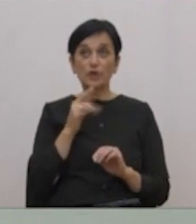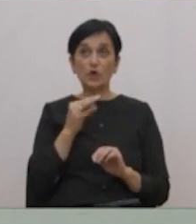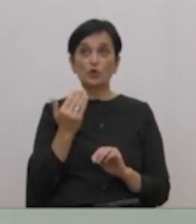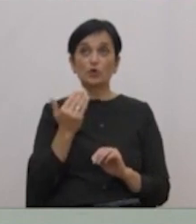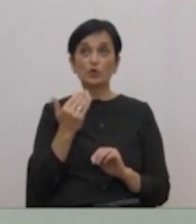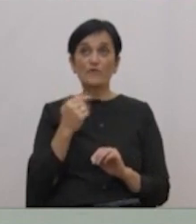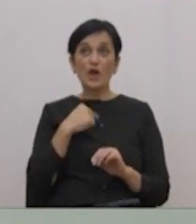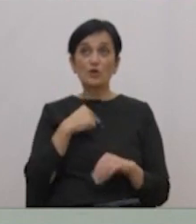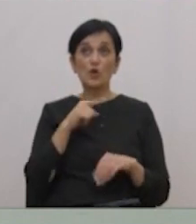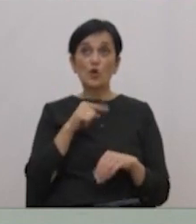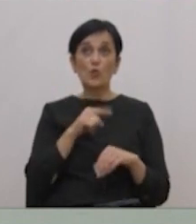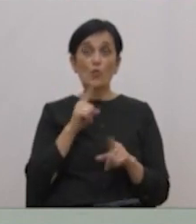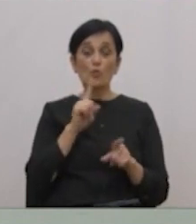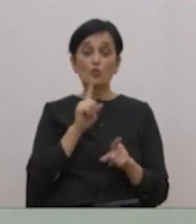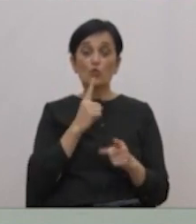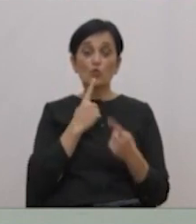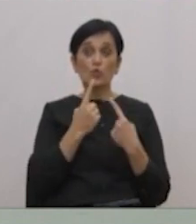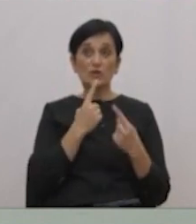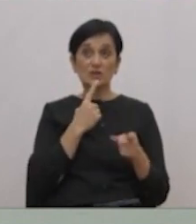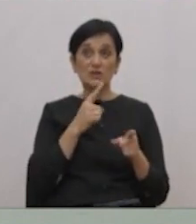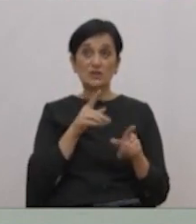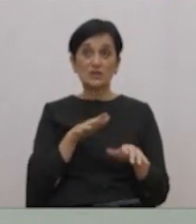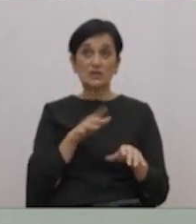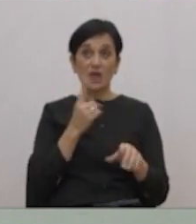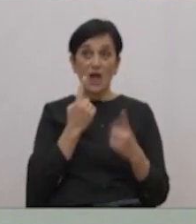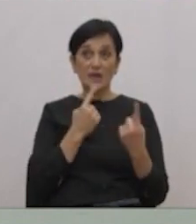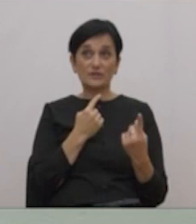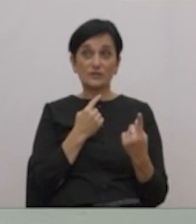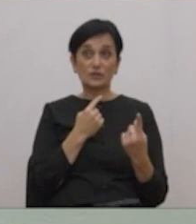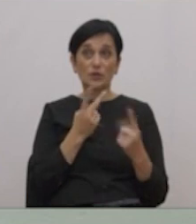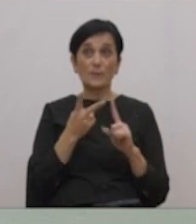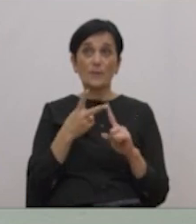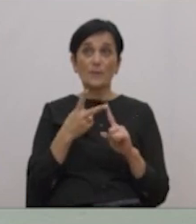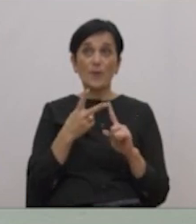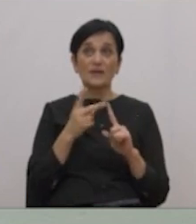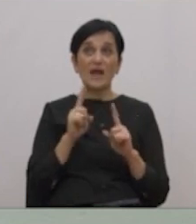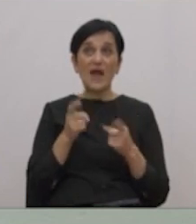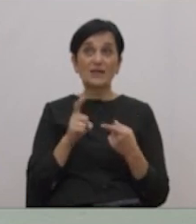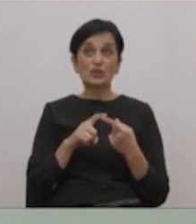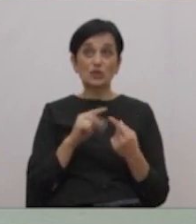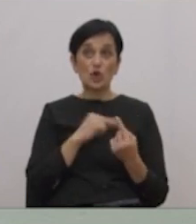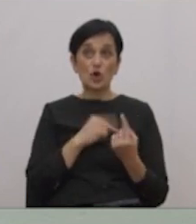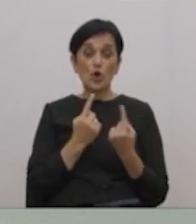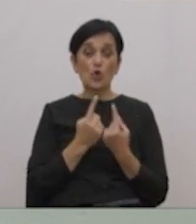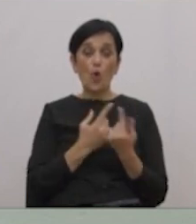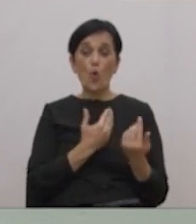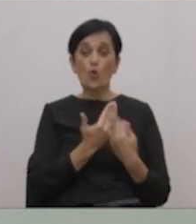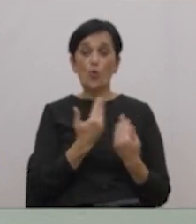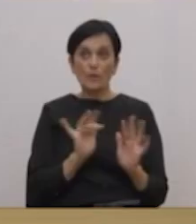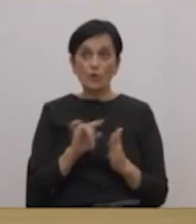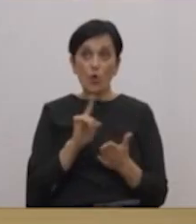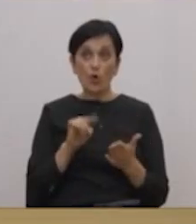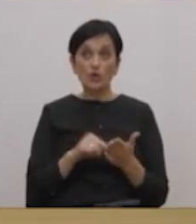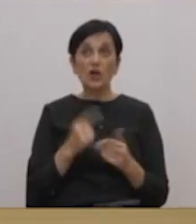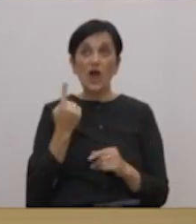მორალური პედესტალიდან ნუისაუბრებთ, მე მგონი. ერთი. და მეორე, რაც შეეხება კოლეგიალურ ურთიერთობას, პირიქით, ყველას